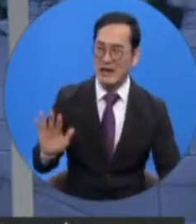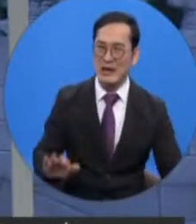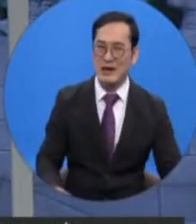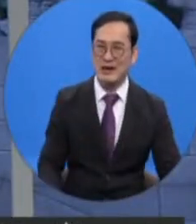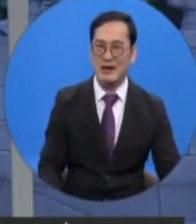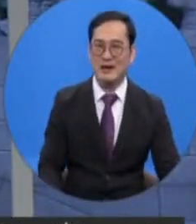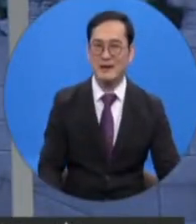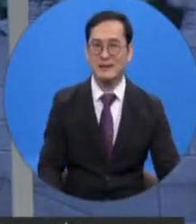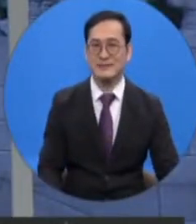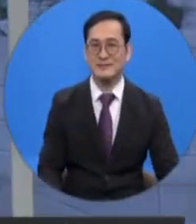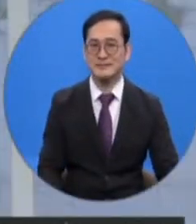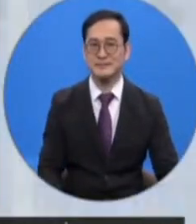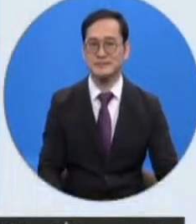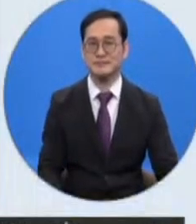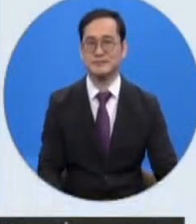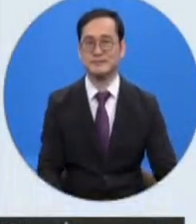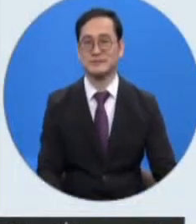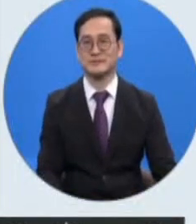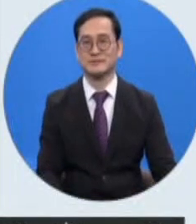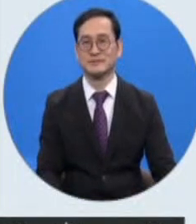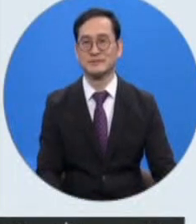여당의 입장 살펴보시죠.